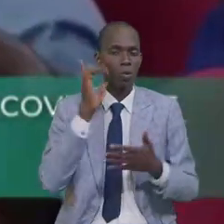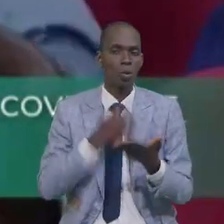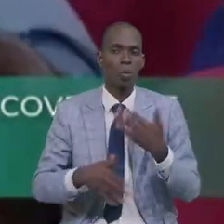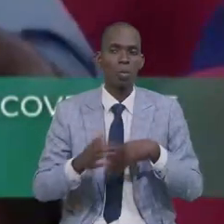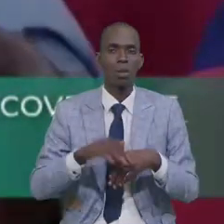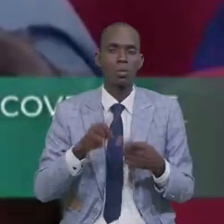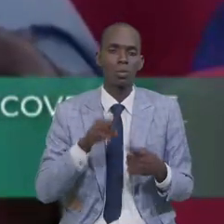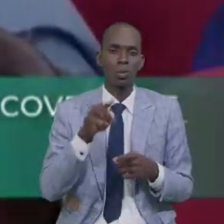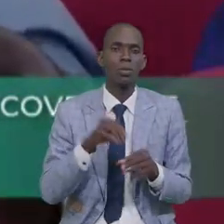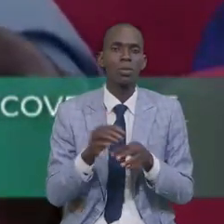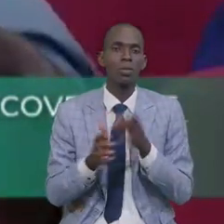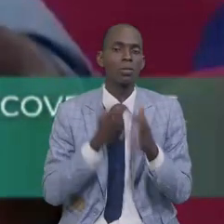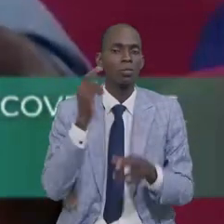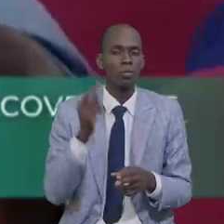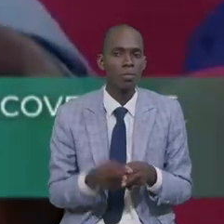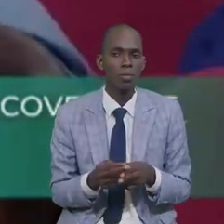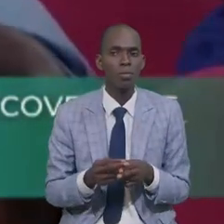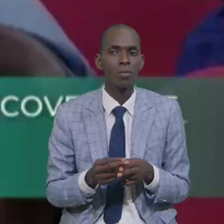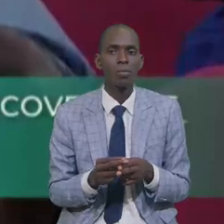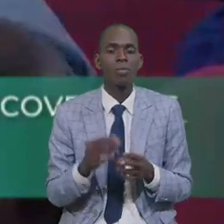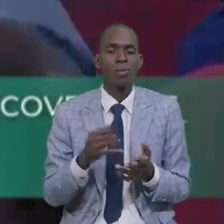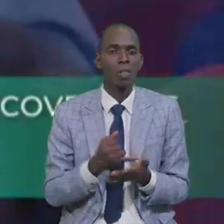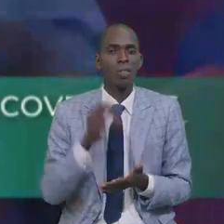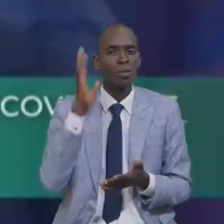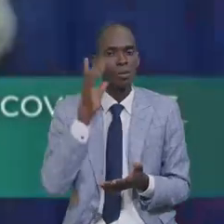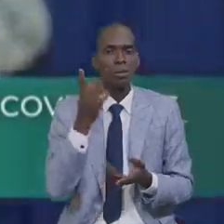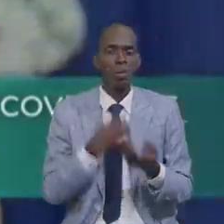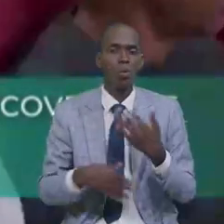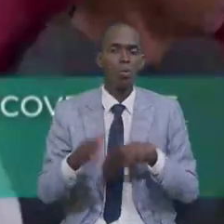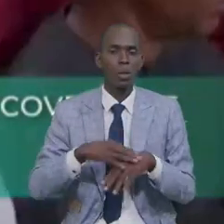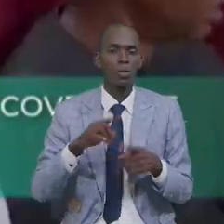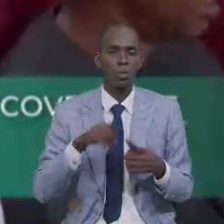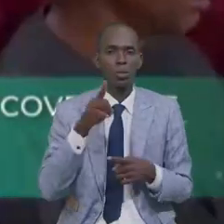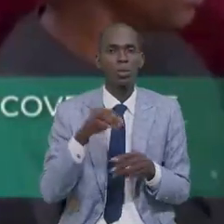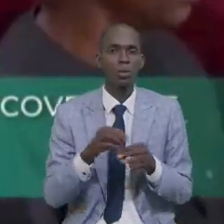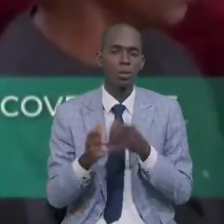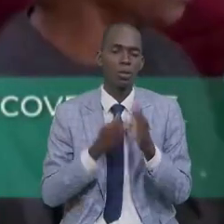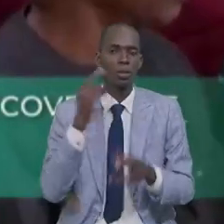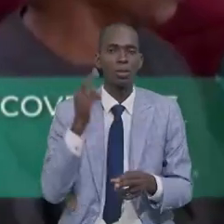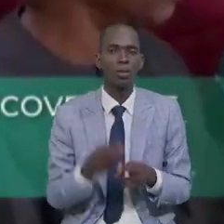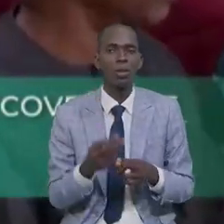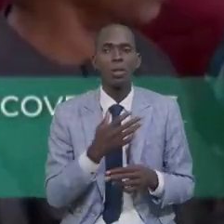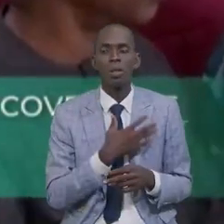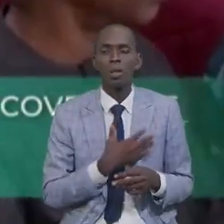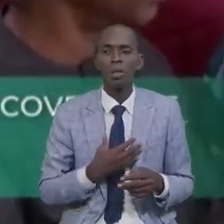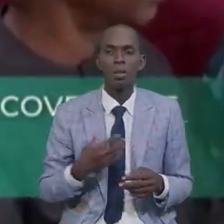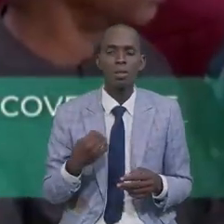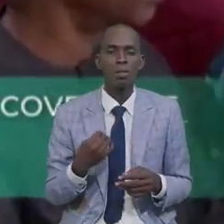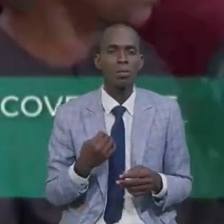va revenir encore. Et ça reviendra encore au nom de Jésus.